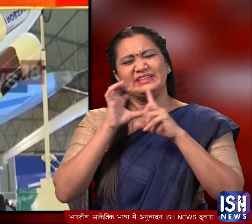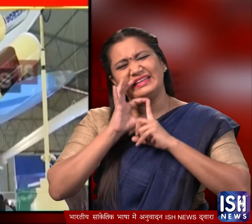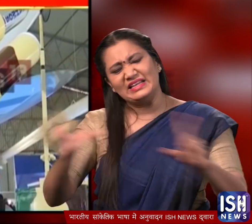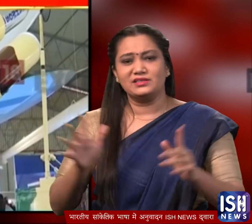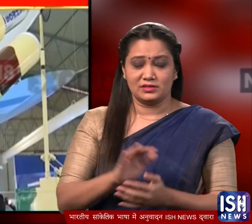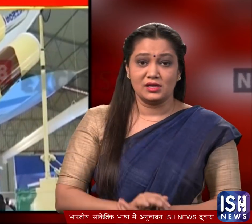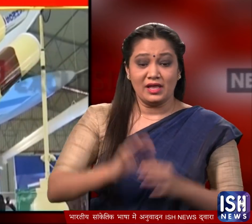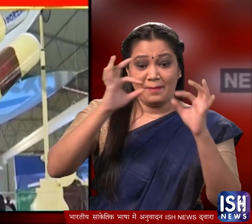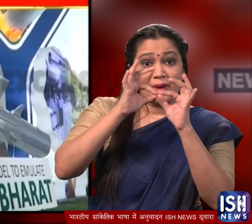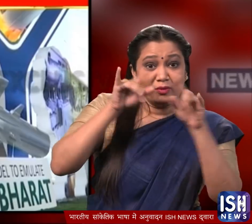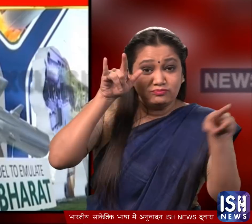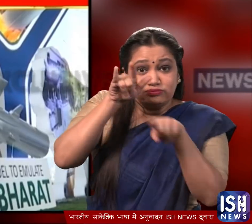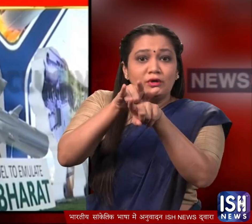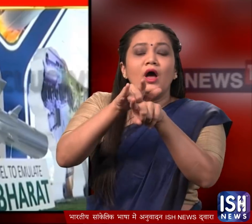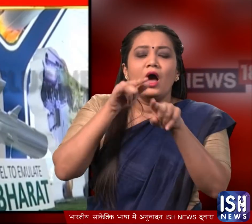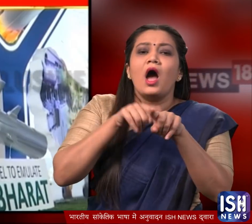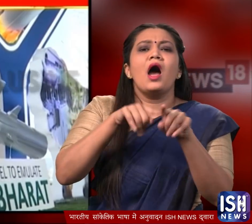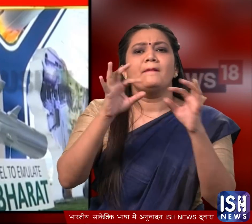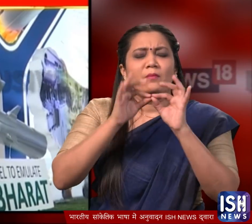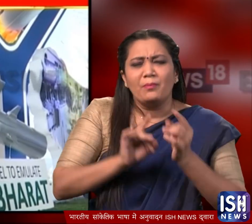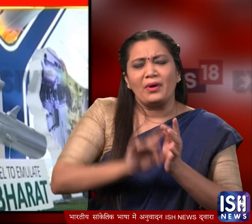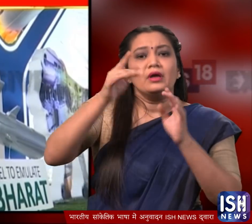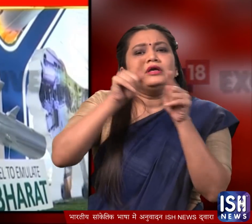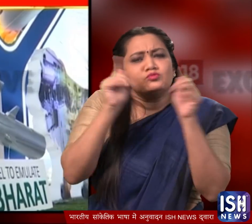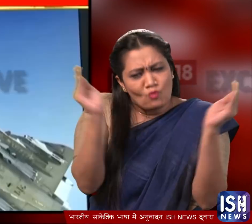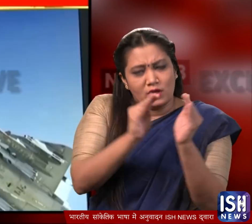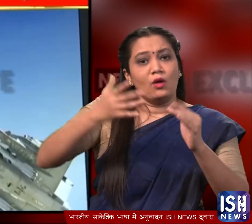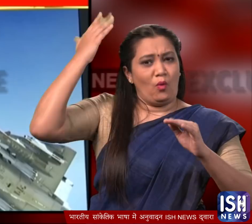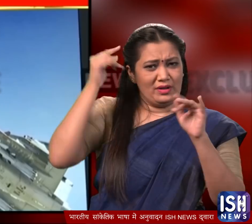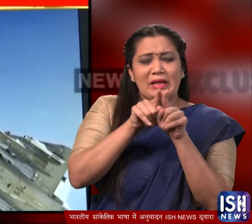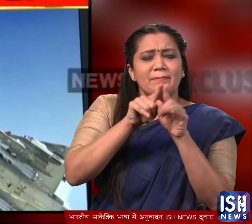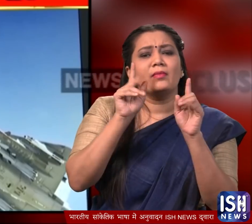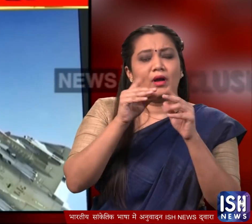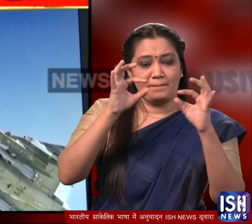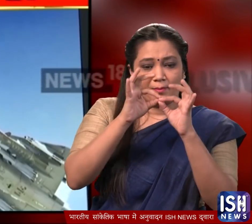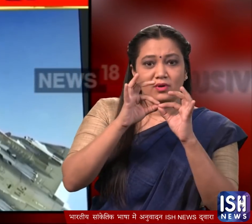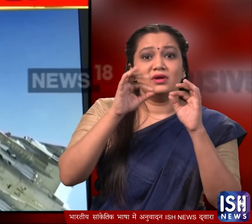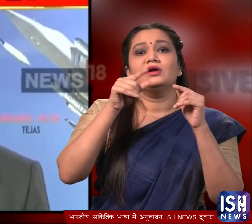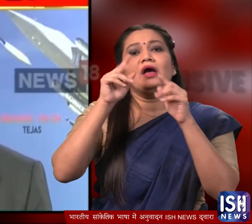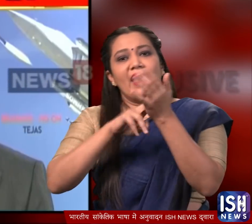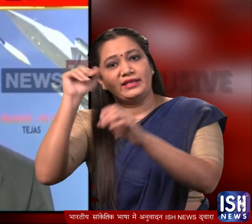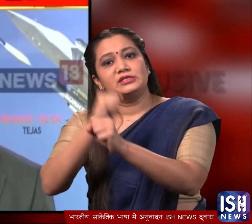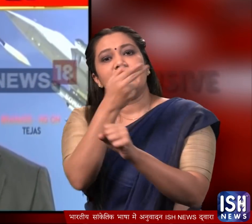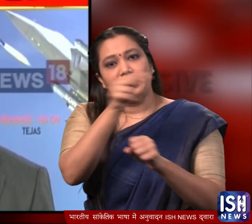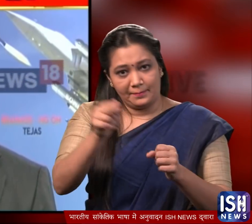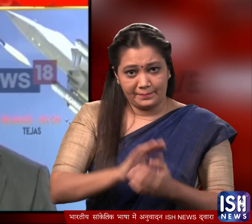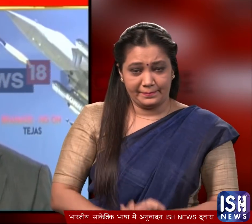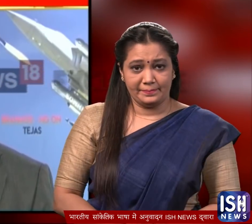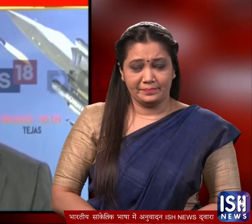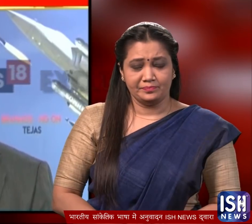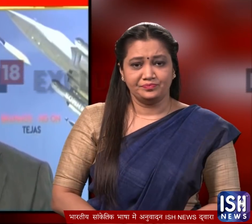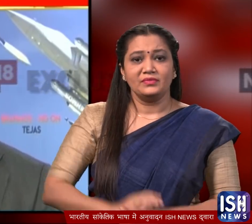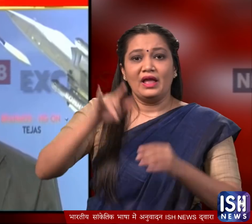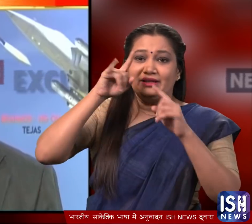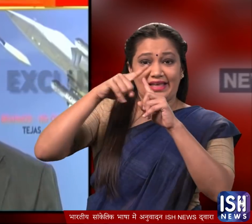को जोड़ने की चर्चा हो रही है वो सामान्य ब्रह्मोस मिसाइल से कुछ छोटी होगी, जिसका नाम ब्रह्मोस NG दिया गया है। तेजस में हम